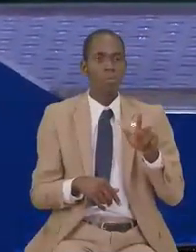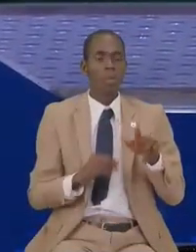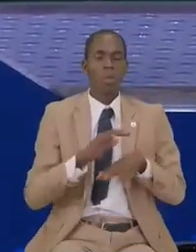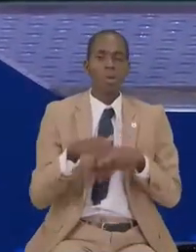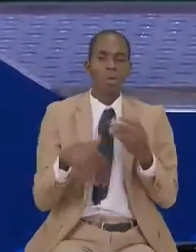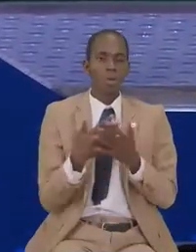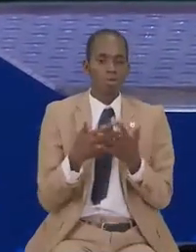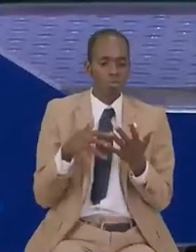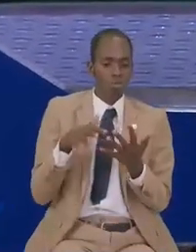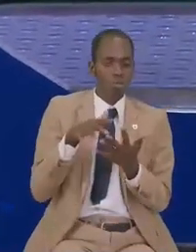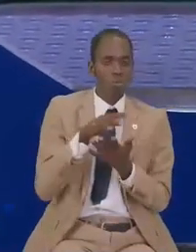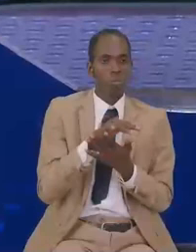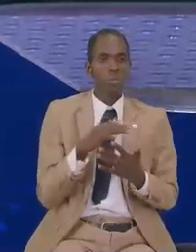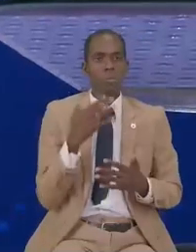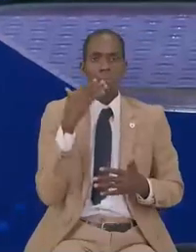Verset 23.